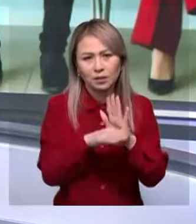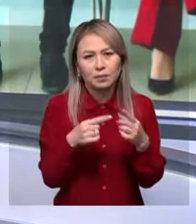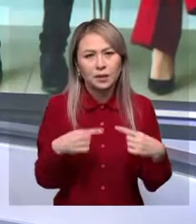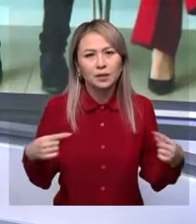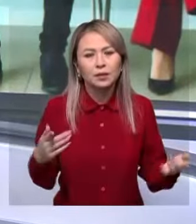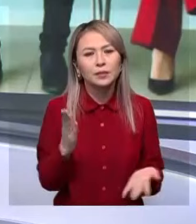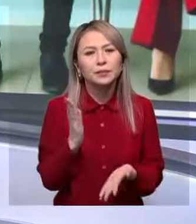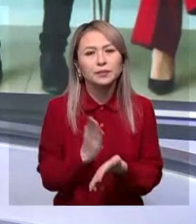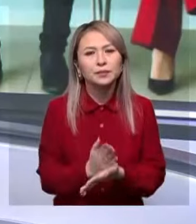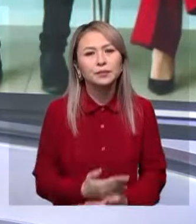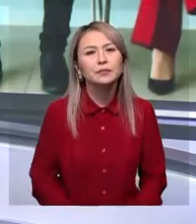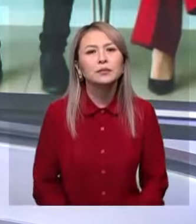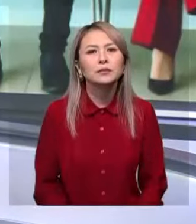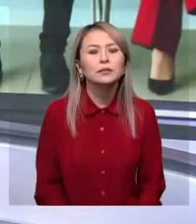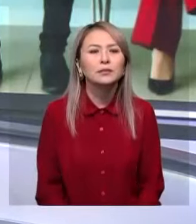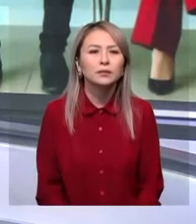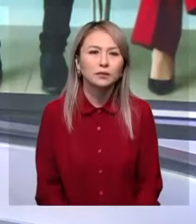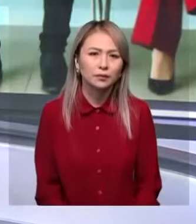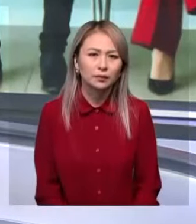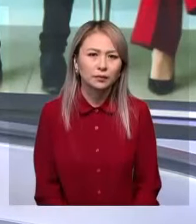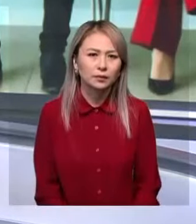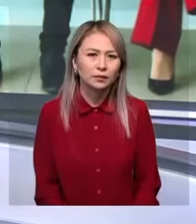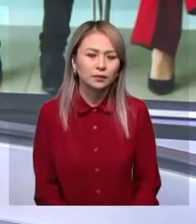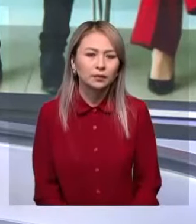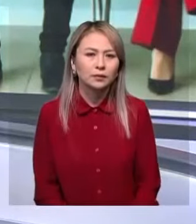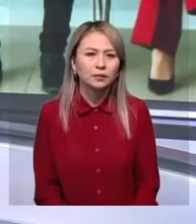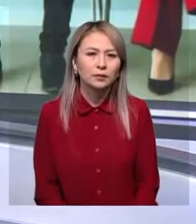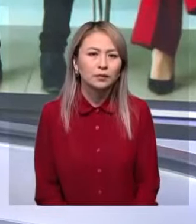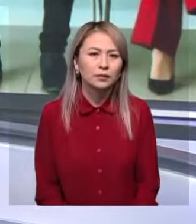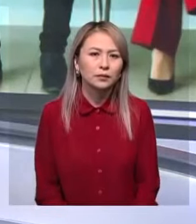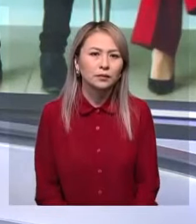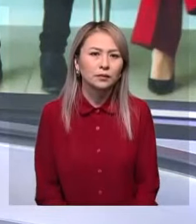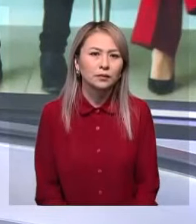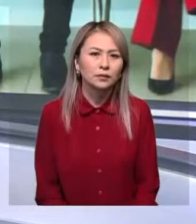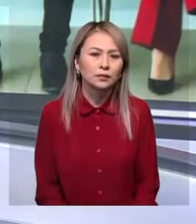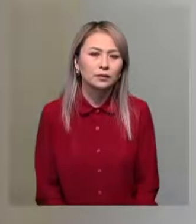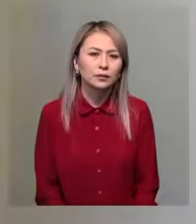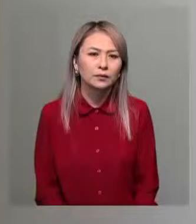түрлі бағдарламалар бар. Игілігін көрген жастармен тілшіміз тілдесіп қайтты.